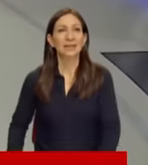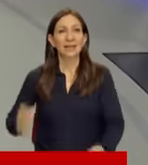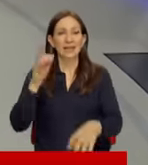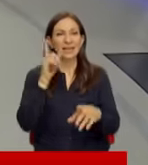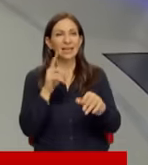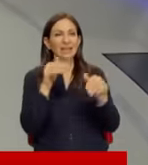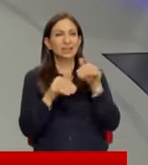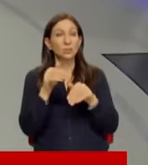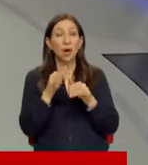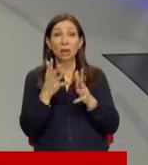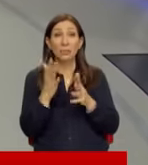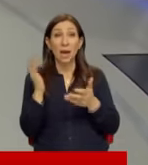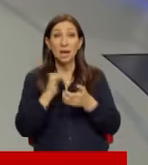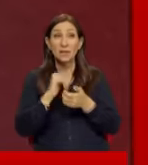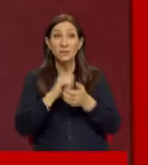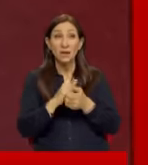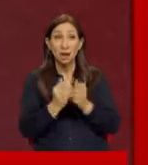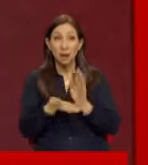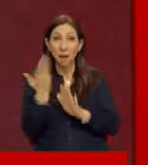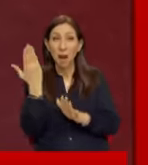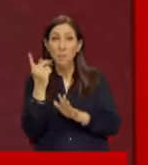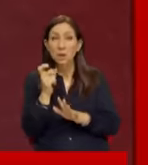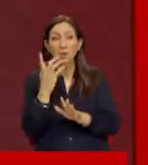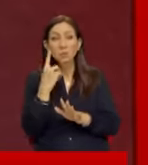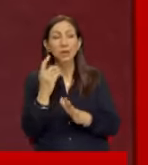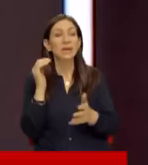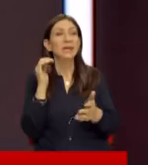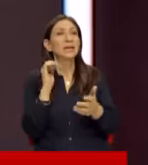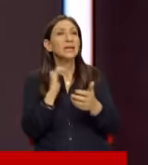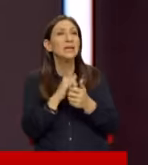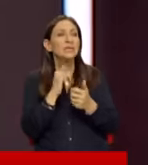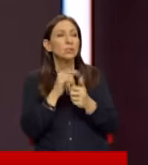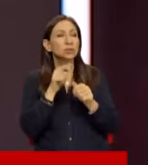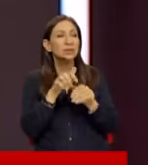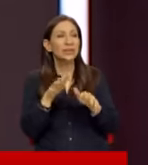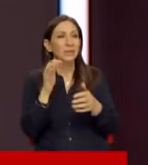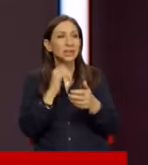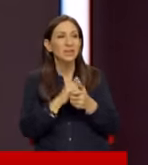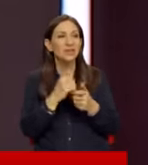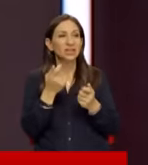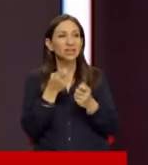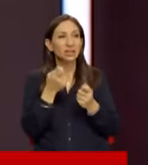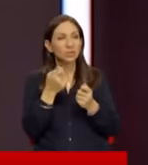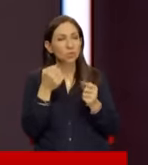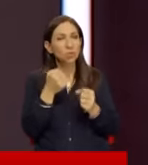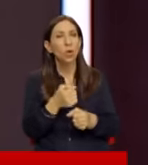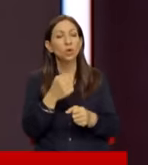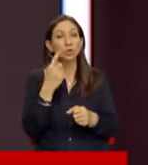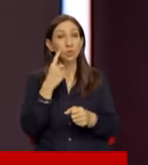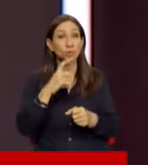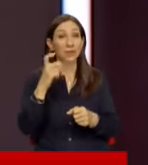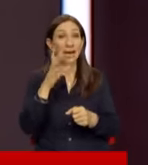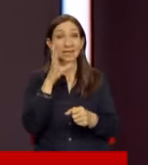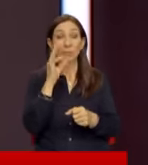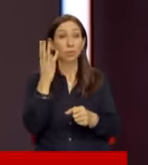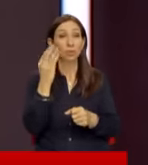seçimiydi, acaba ittifaklar da kalkar mı? Ne dersin? Ya yani ittifaklar, bence bu sistem bu ittifak işini dayatıyor. Gerçekten Cumhurbaşkanı her